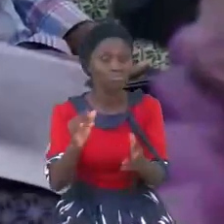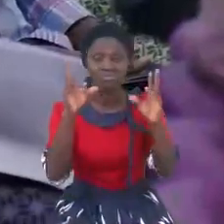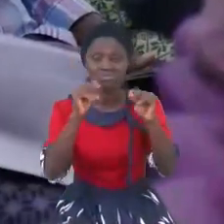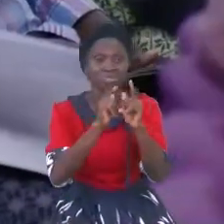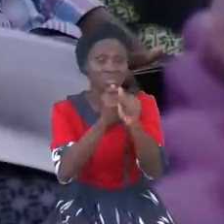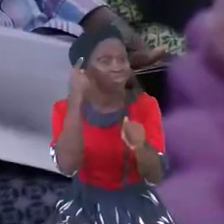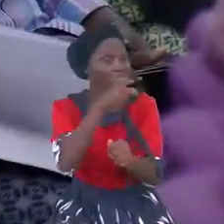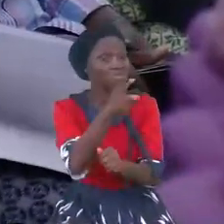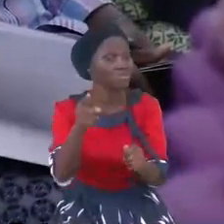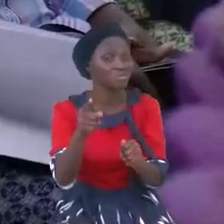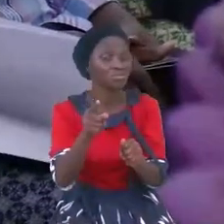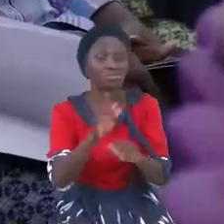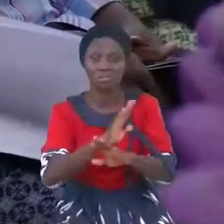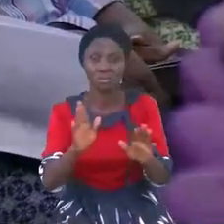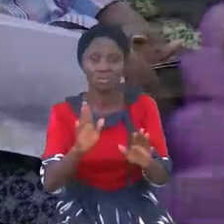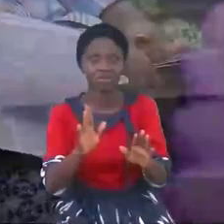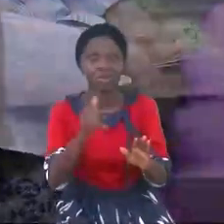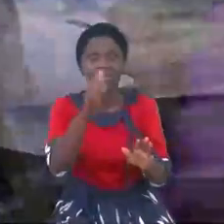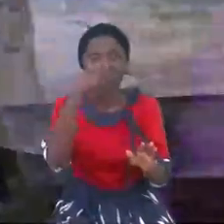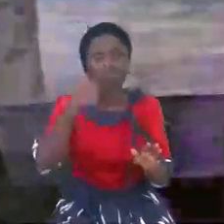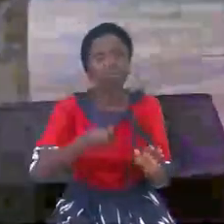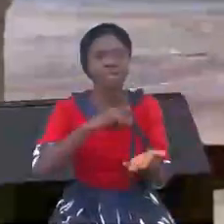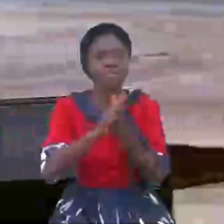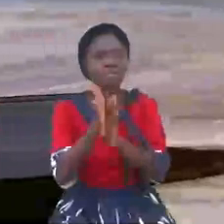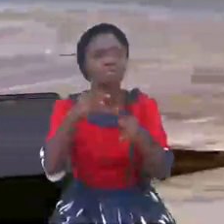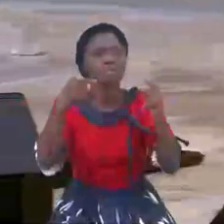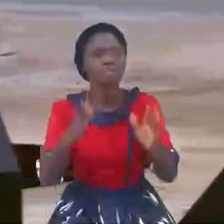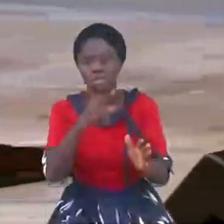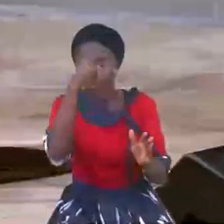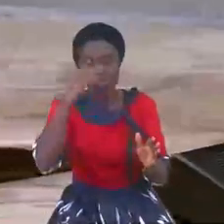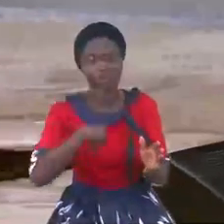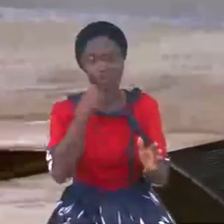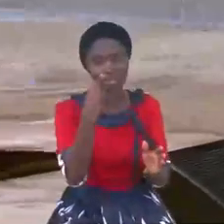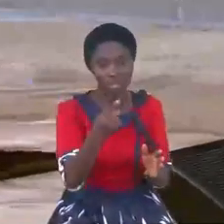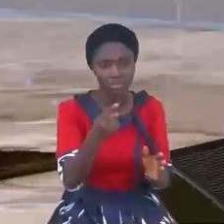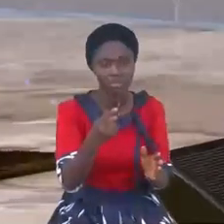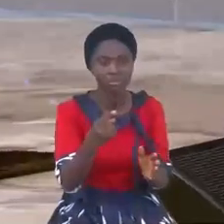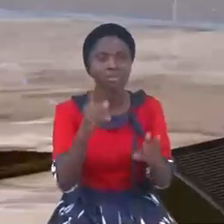devenu votre ennemi en vous disant de vous réveiller et de vous reconsacrer au Seigneur